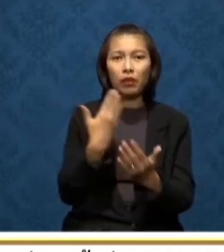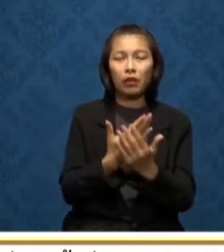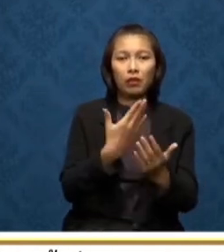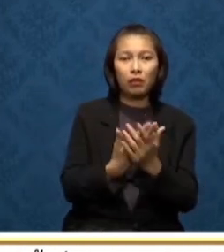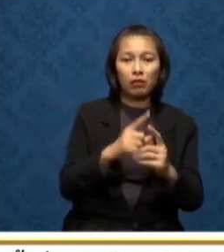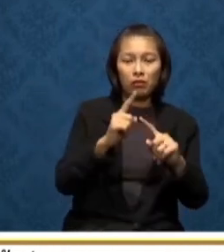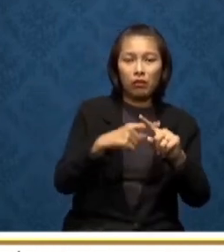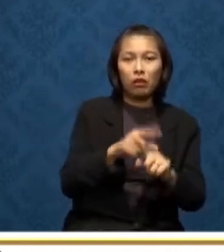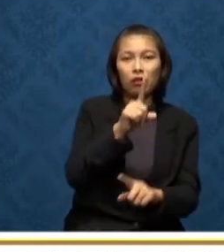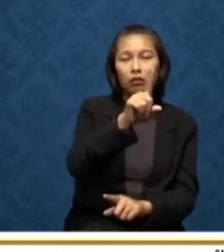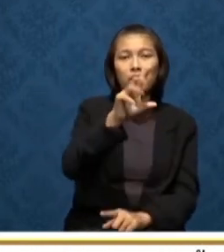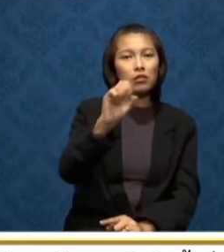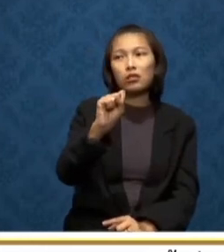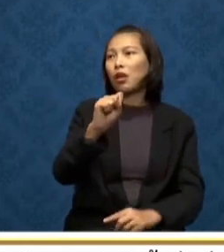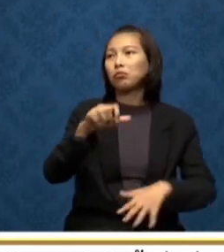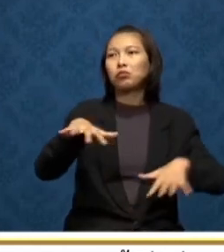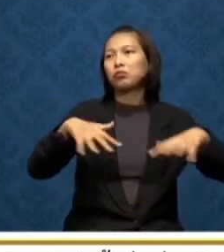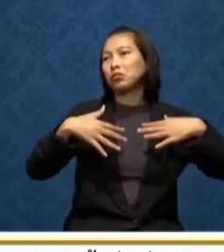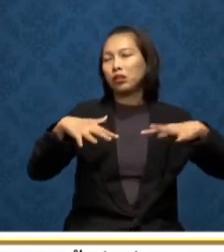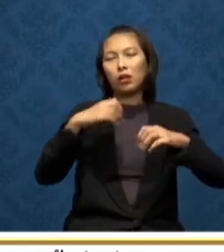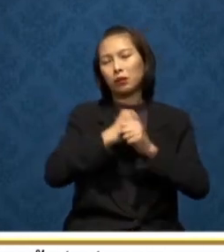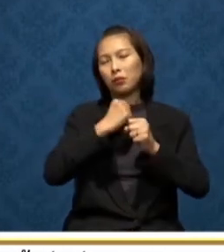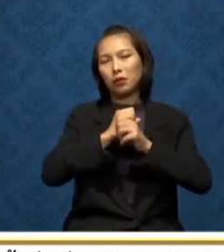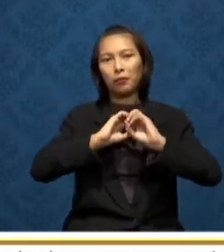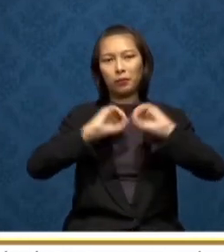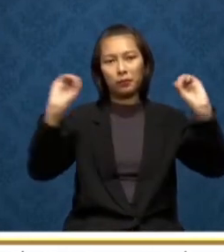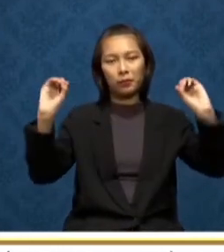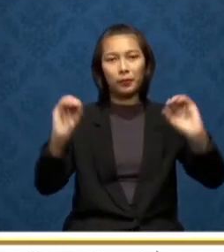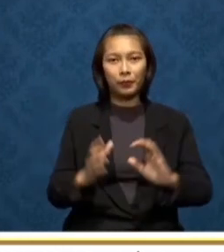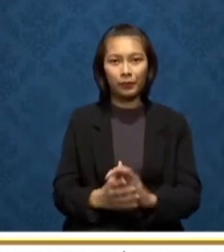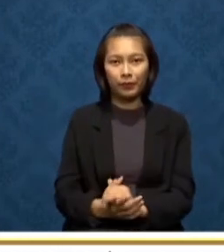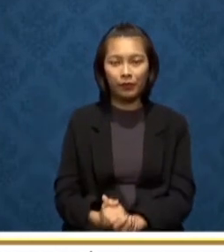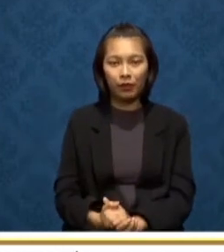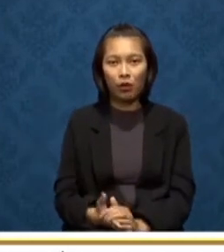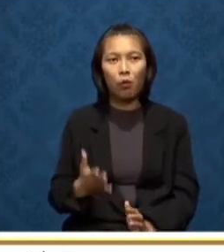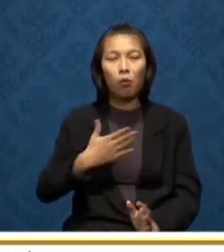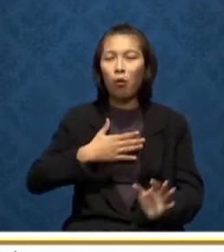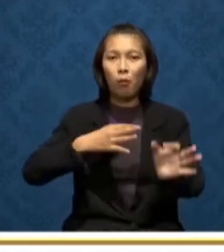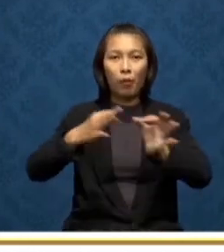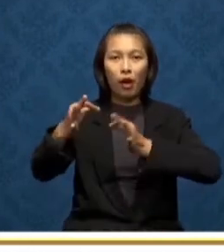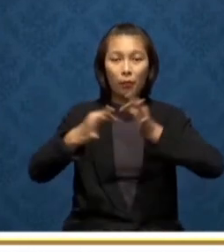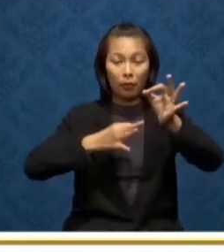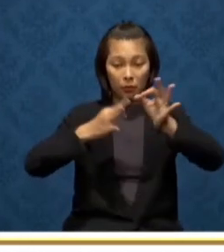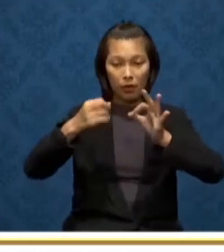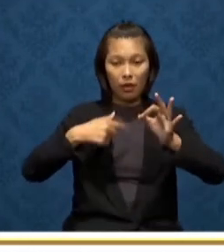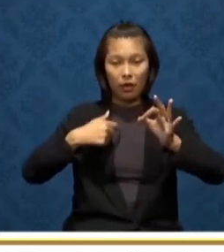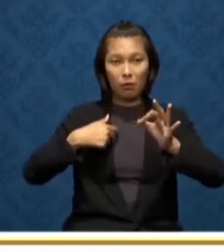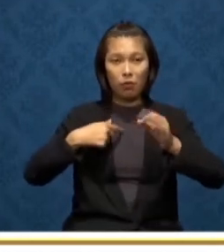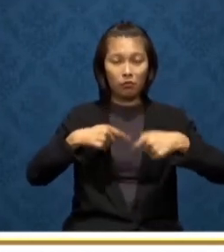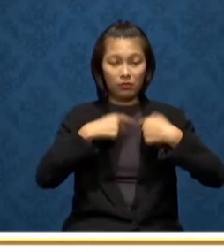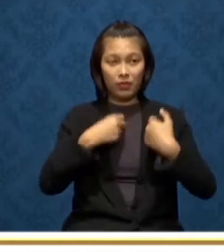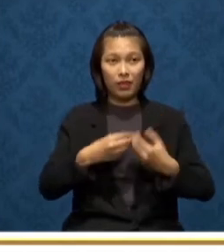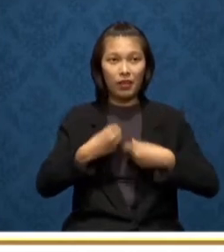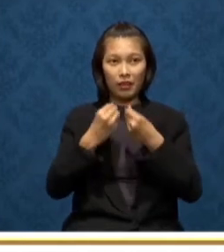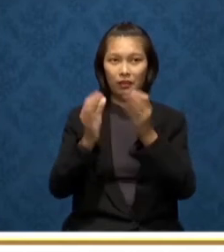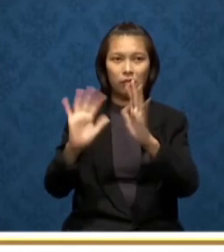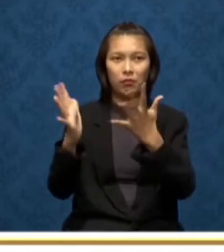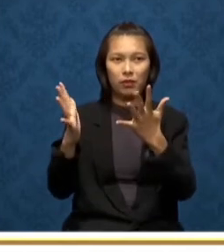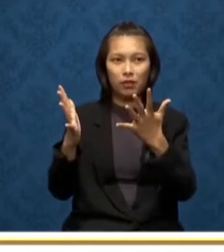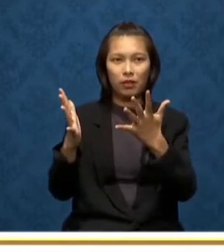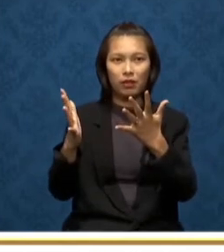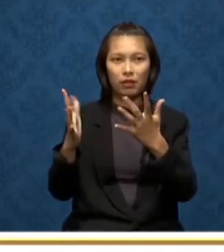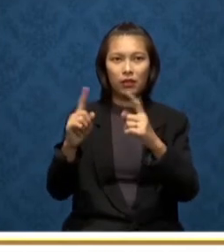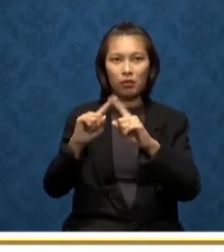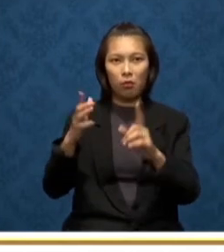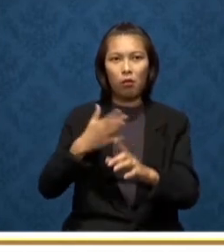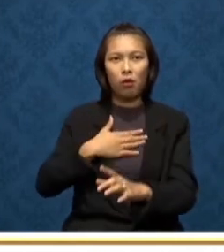บาทเฉยหรือไม่ผมเนี่ยอภิปรายผมไม่ใช่ว่าจะไม่ให้กำลังใจท่านนะครับผม